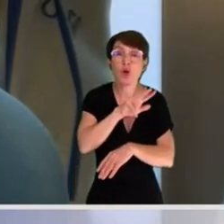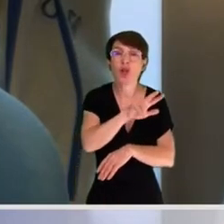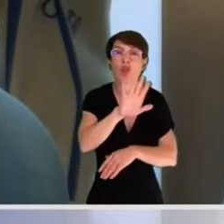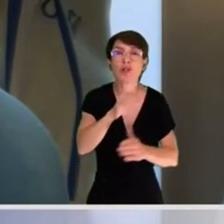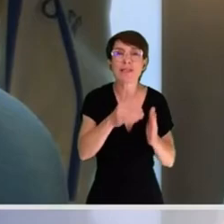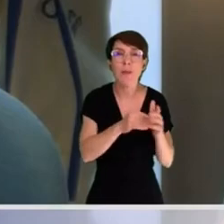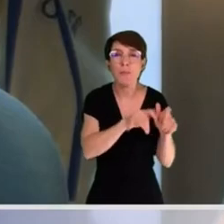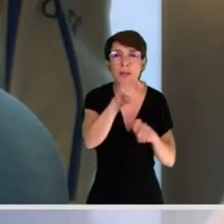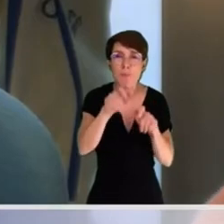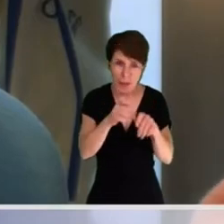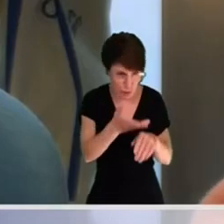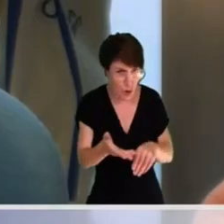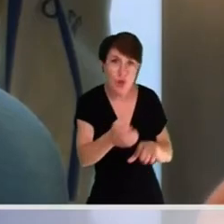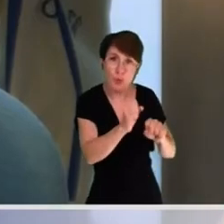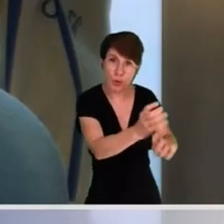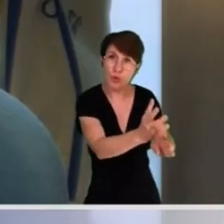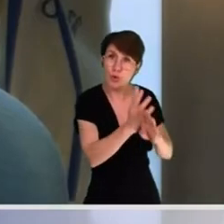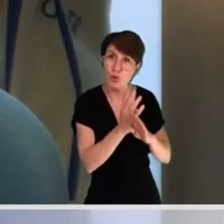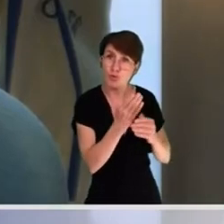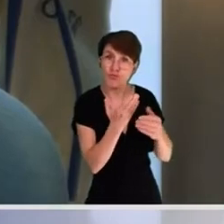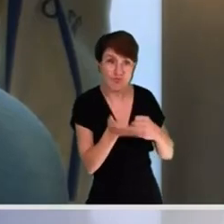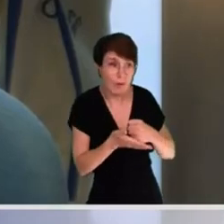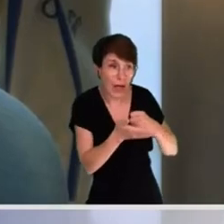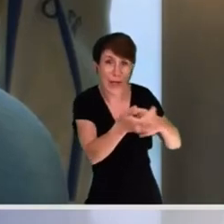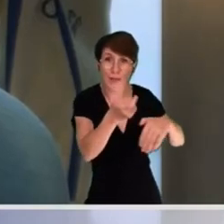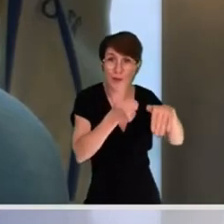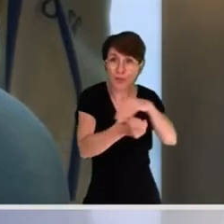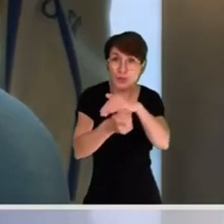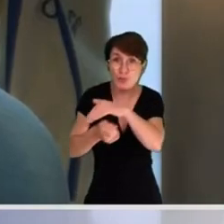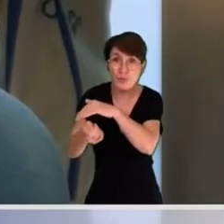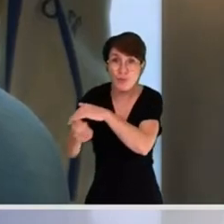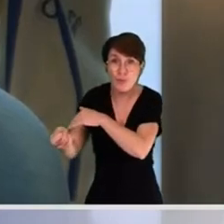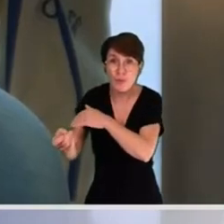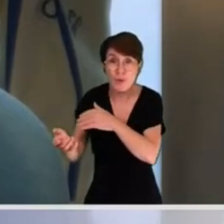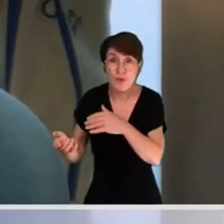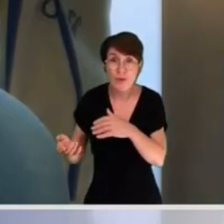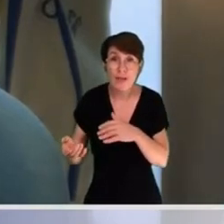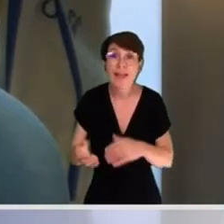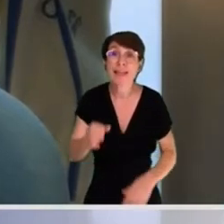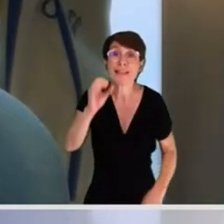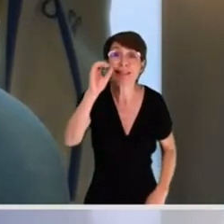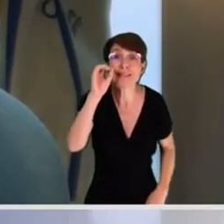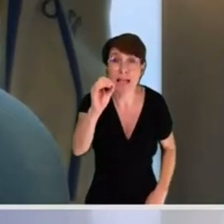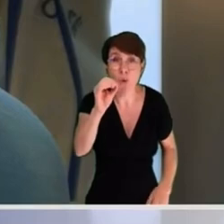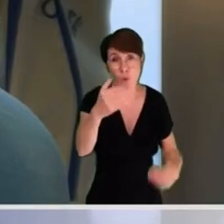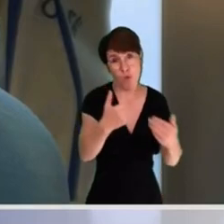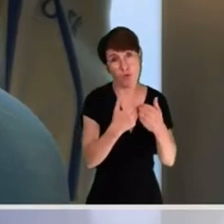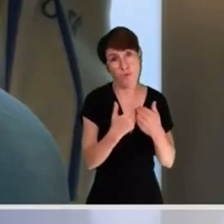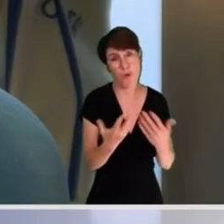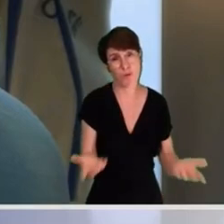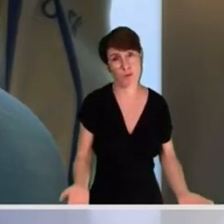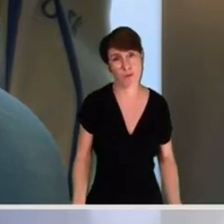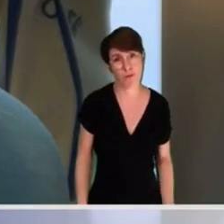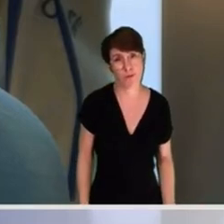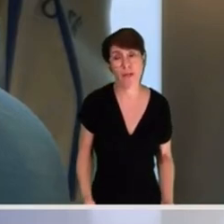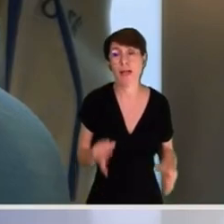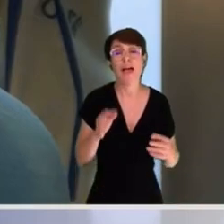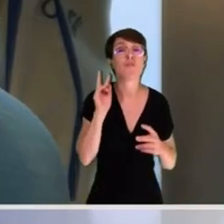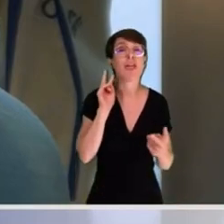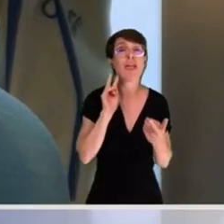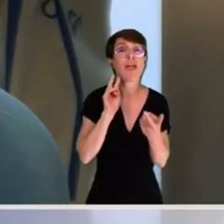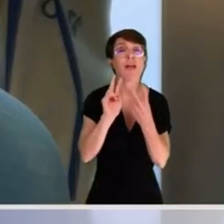éligibles pour les aides, zéro avait sollicité pour la gratuité